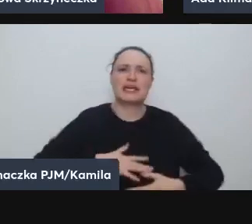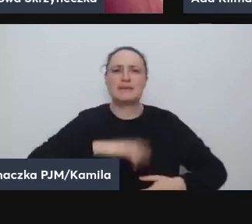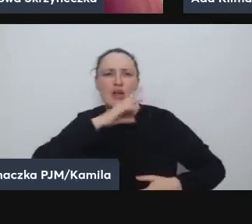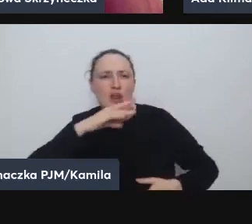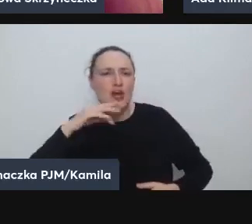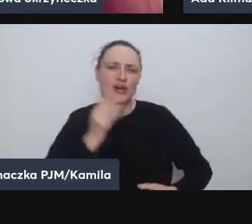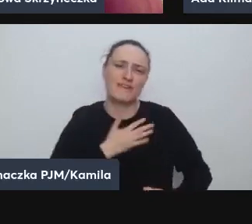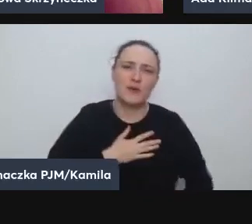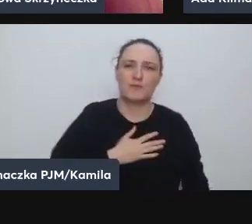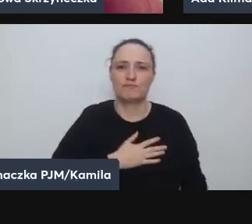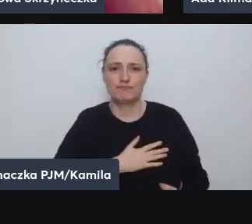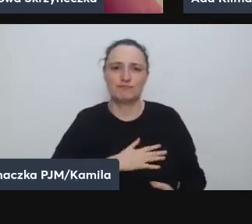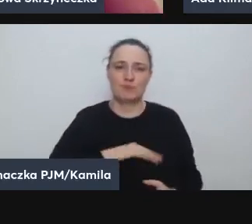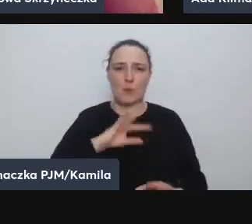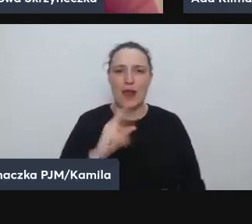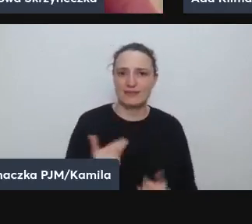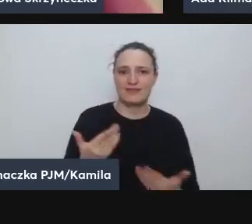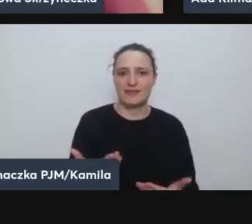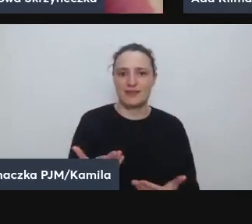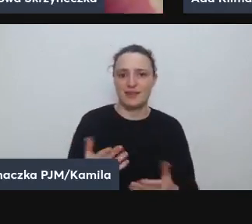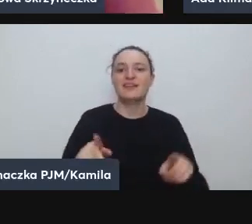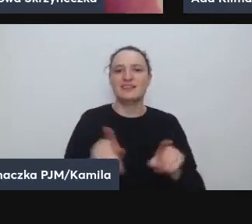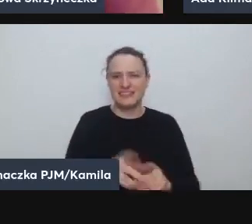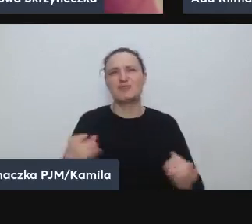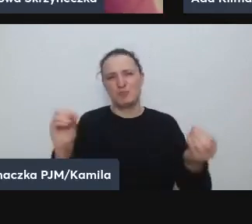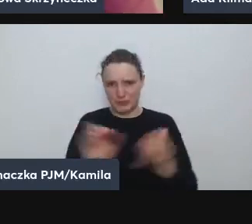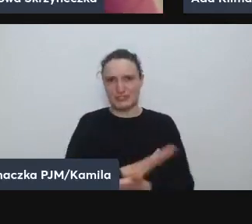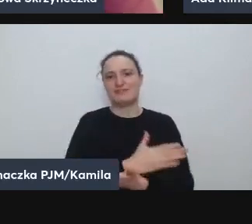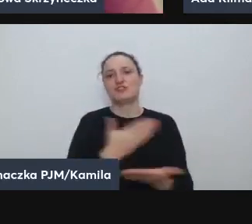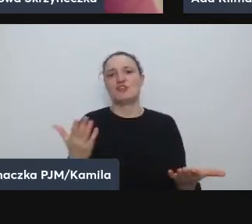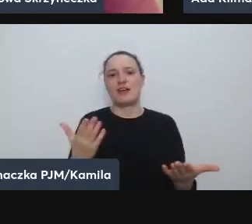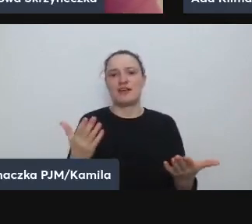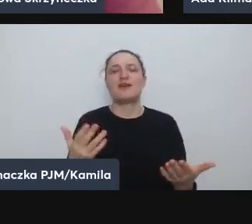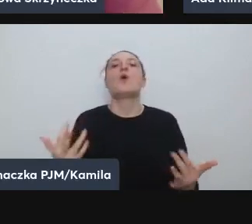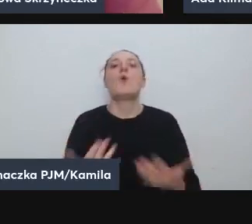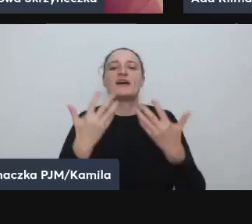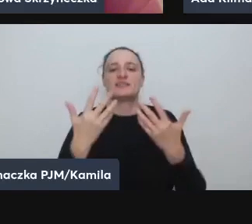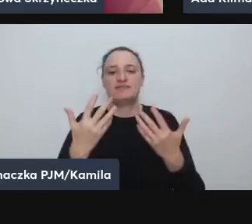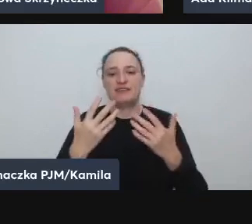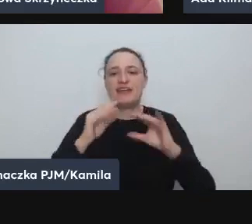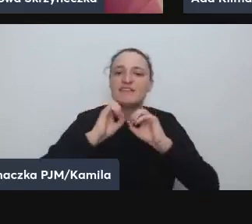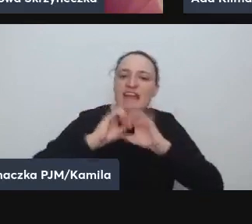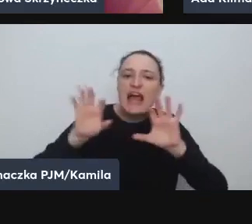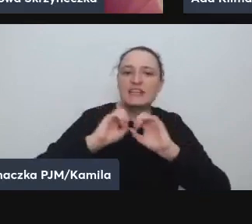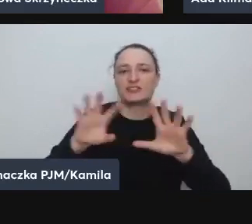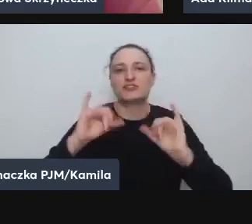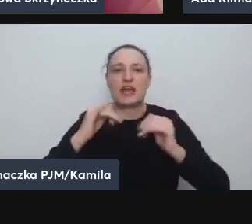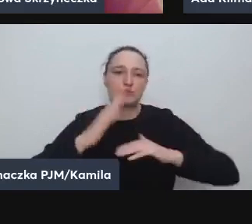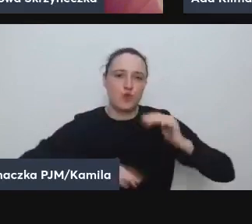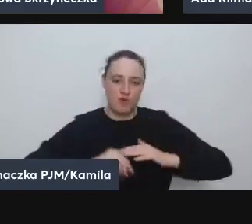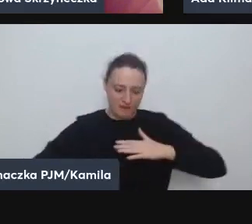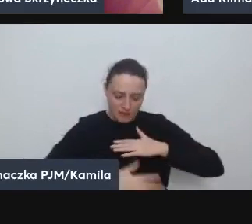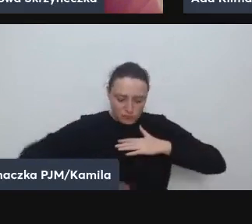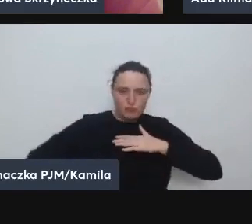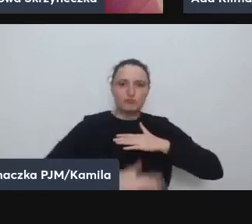ładne, więc też oswajają i też ładnie można wytłumaczyć i czy anatomię, czy jak gdzieś mam macicę,